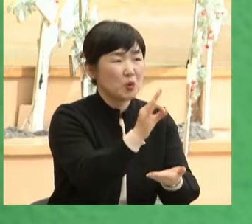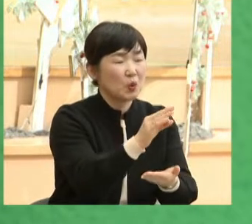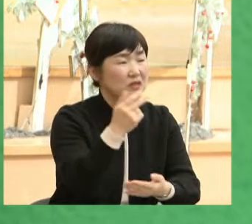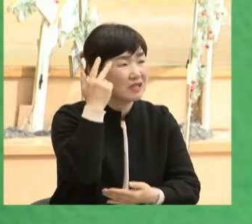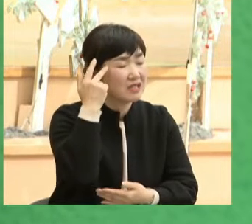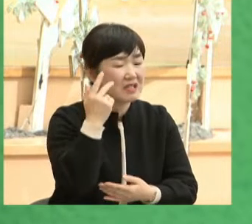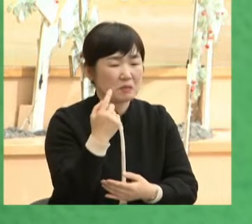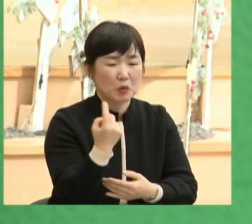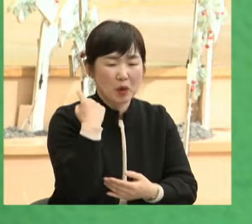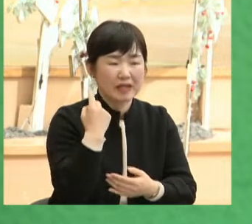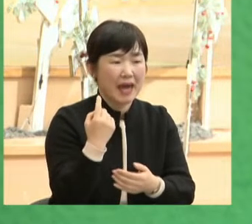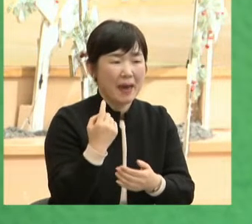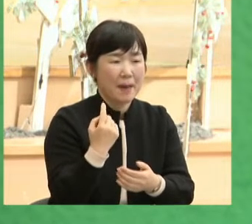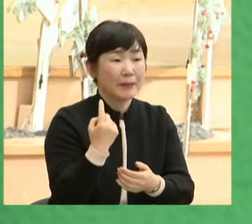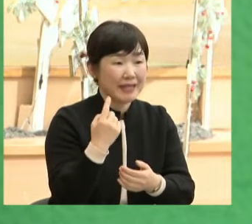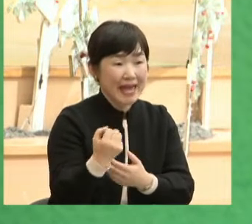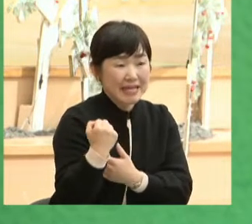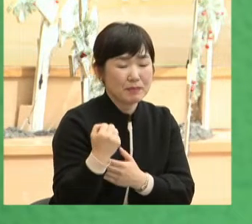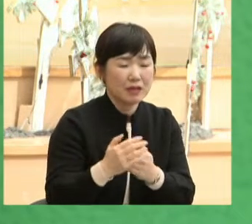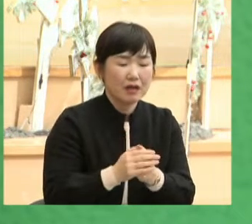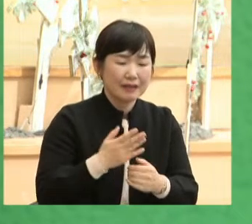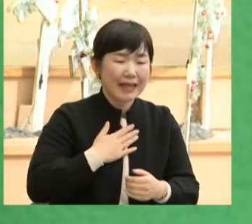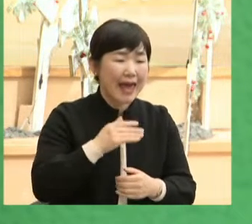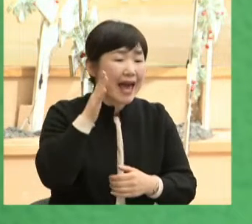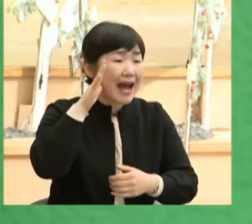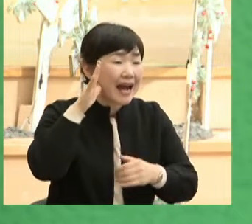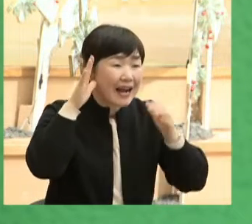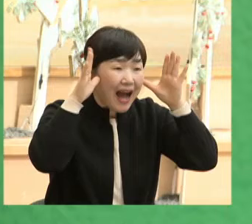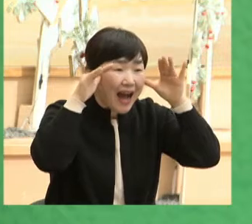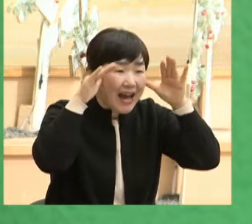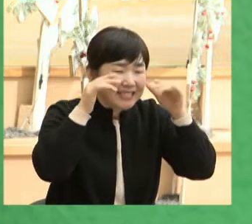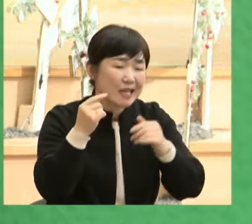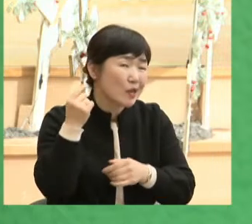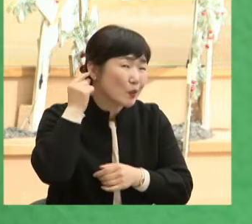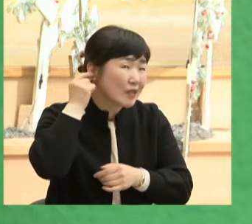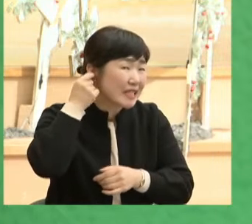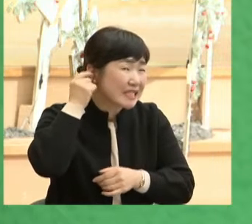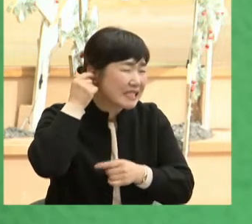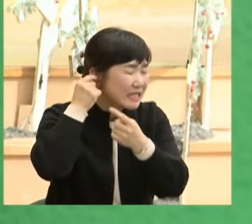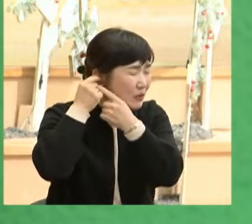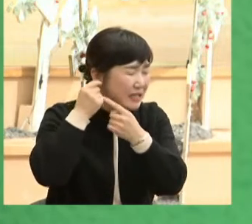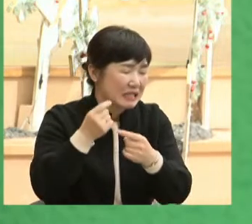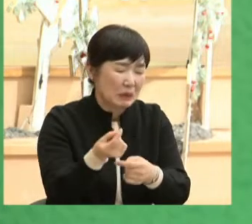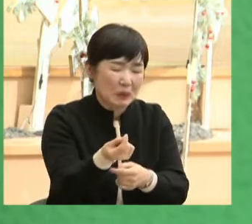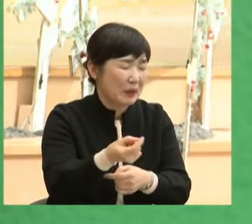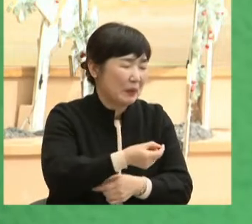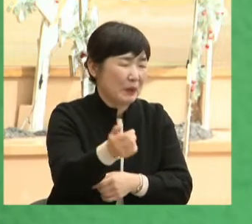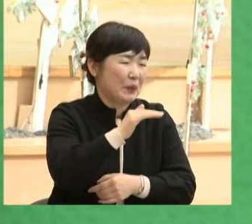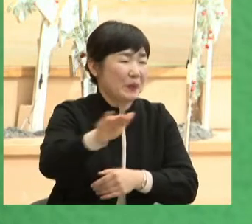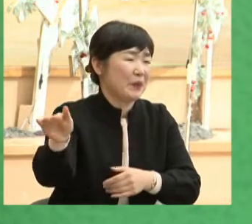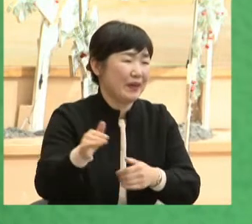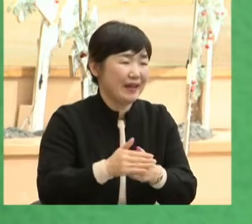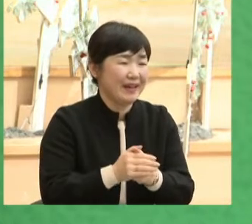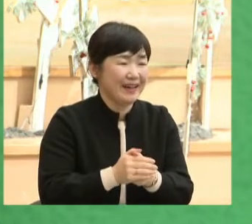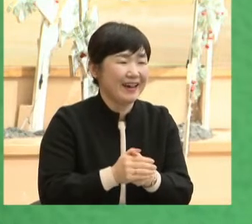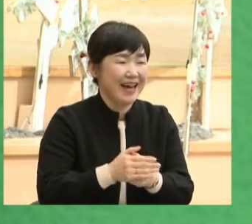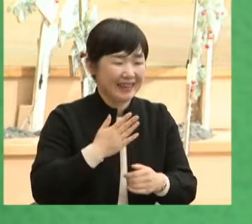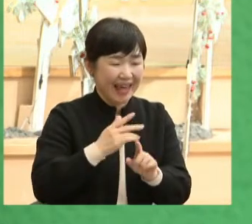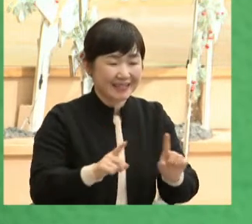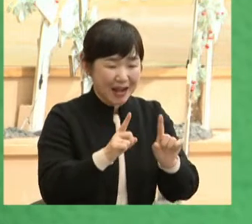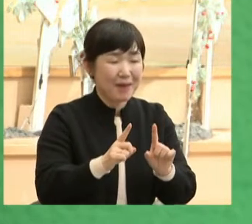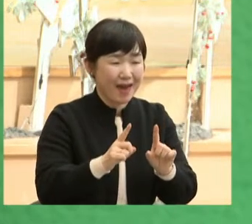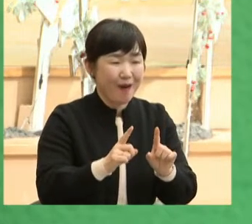우리 강아지가 파기 싫어하던 그 위에 있는 귀지 만큼도 안 된다는 것이었다 자기 삶의 적용을 해